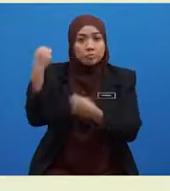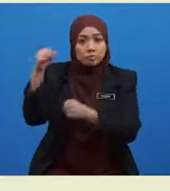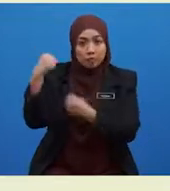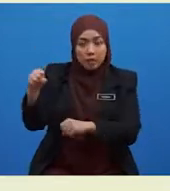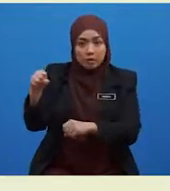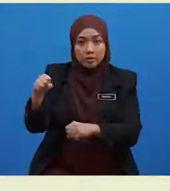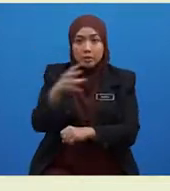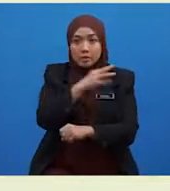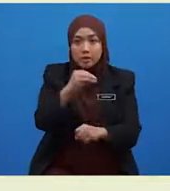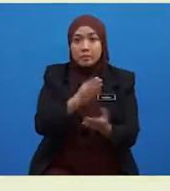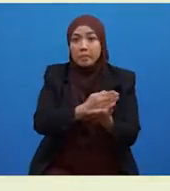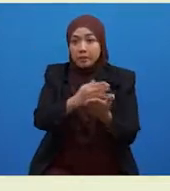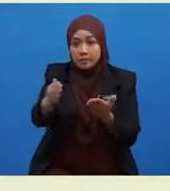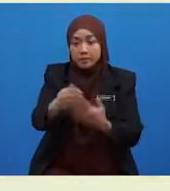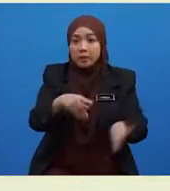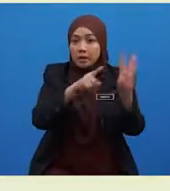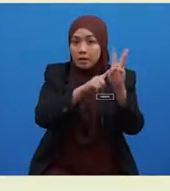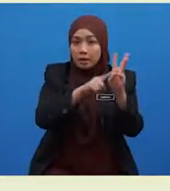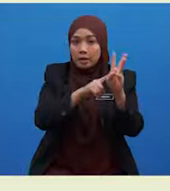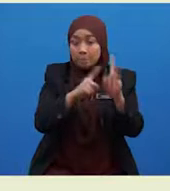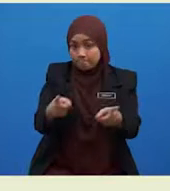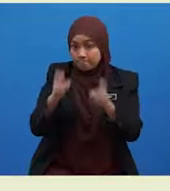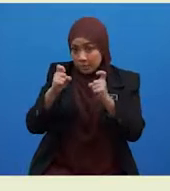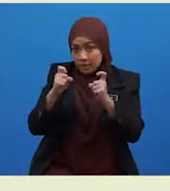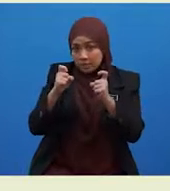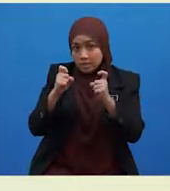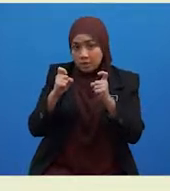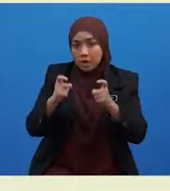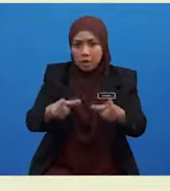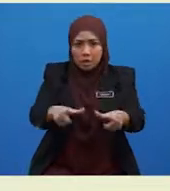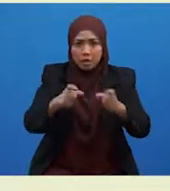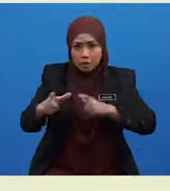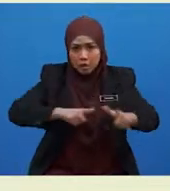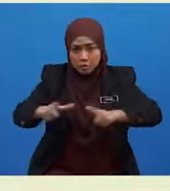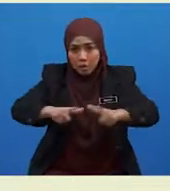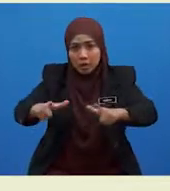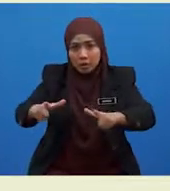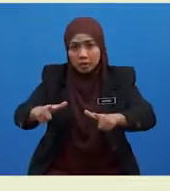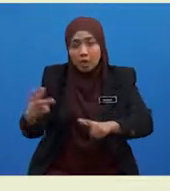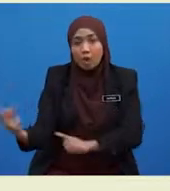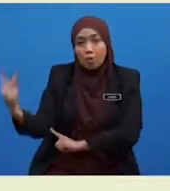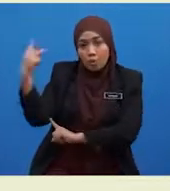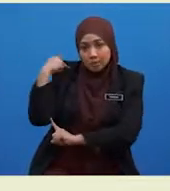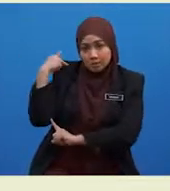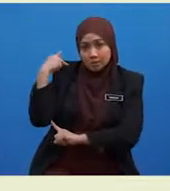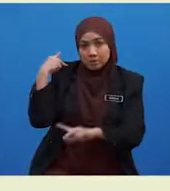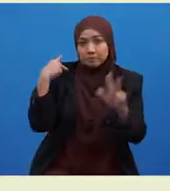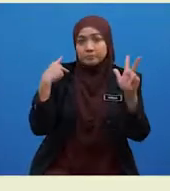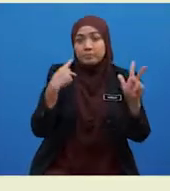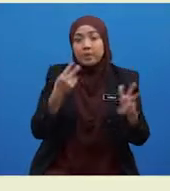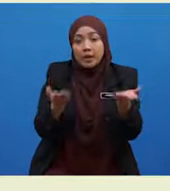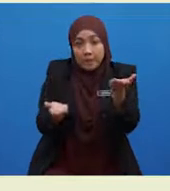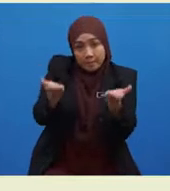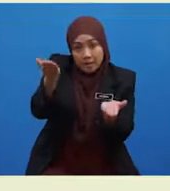6, iaitu ketangkasan, kelajuan, kuasa,